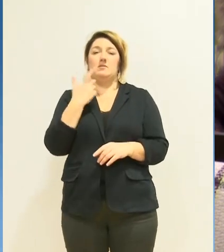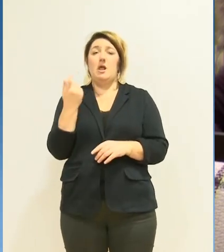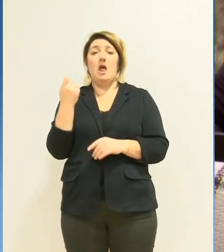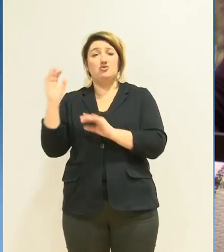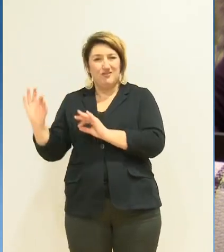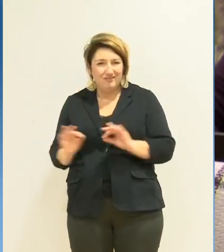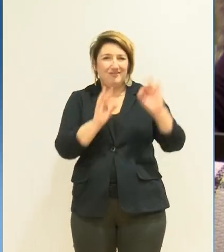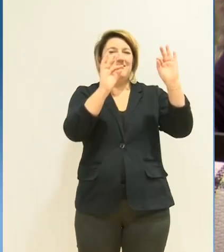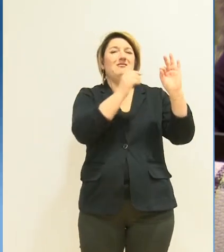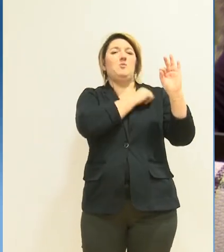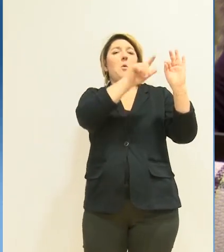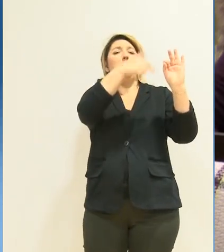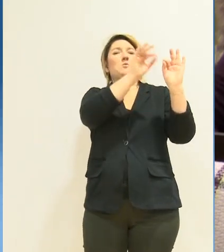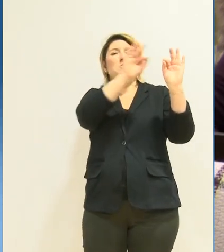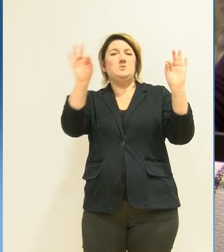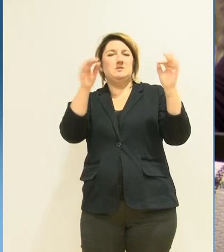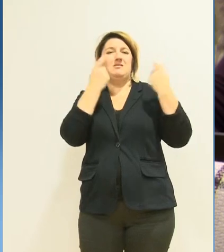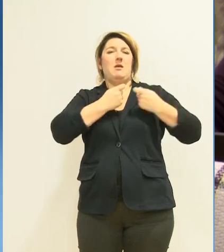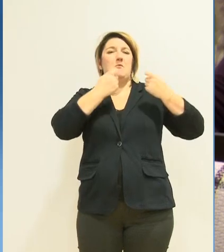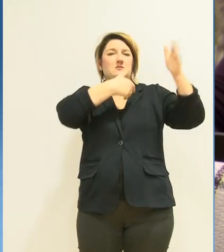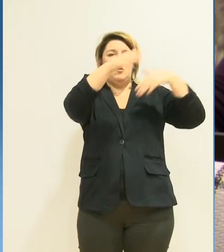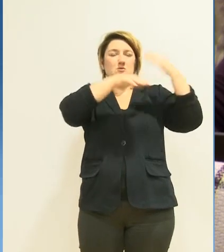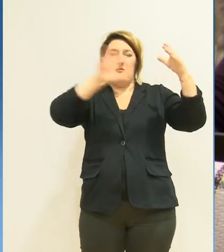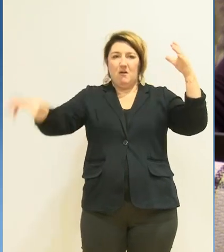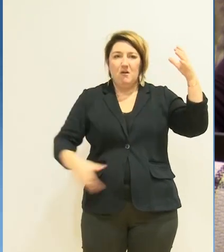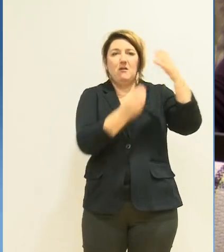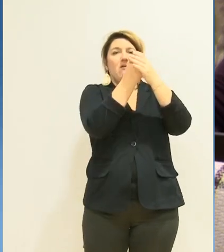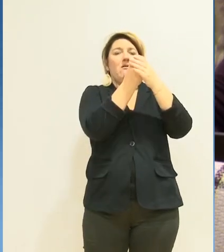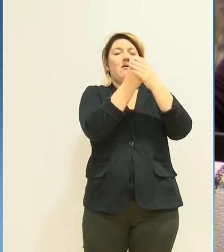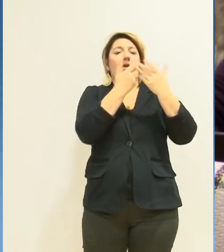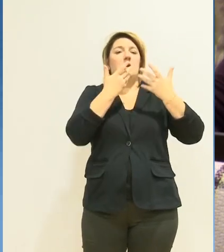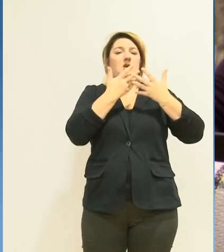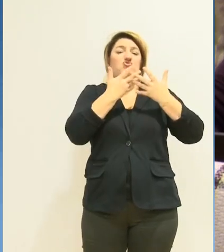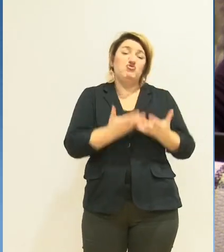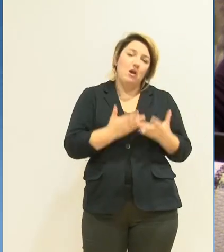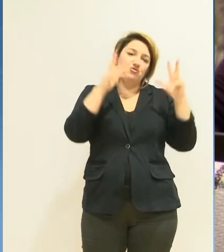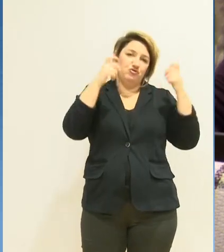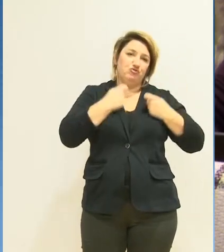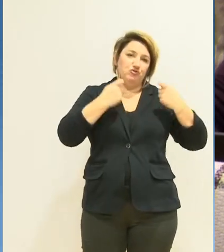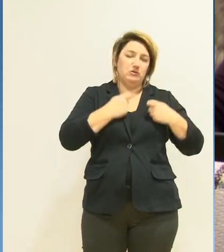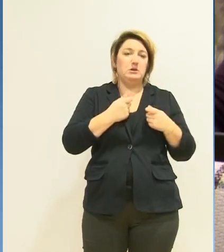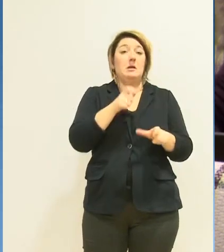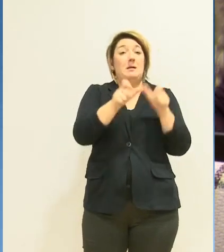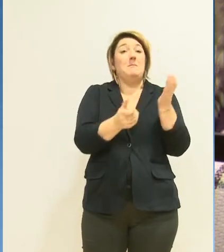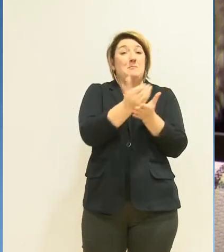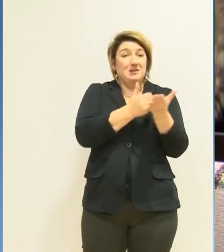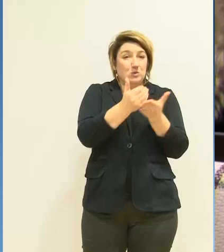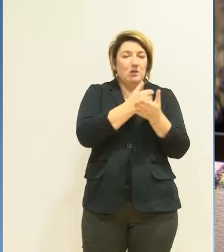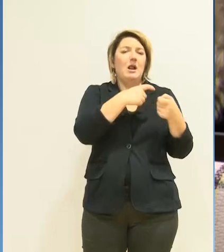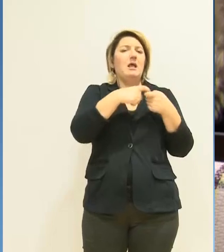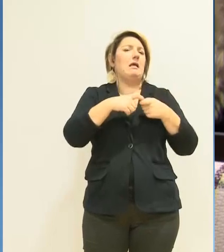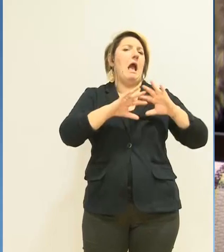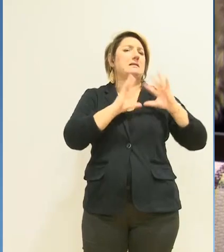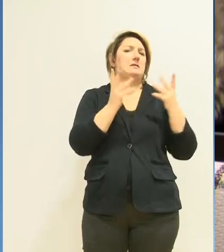ligne budgétaire numéro 12 de la section dépenses de fonctionnement charge personnelle et assimilés voilà merci